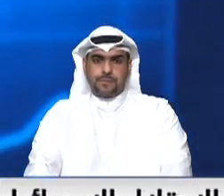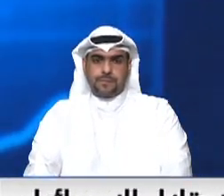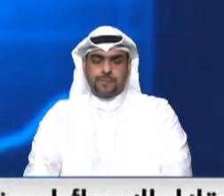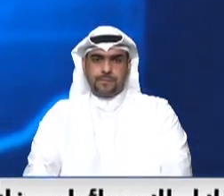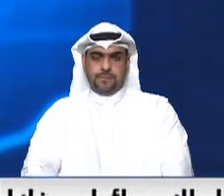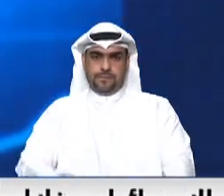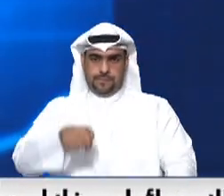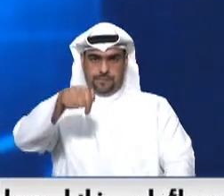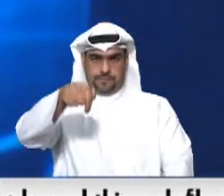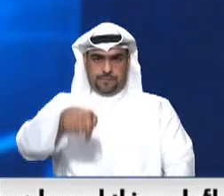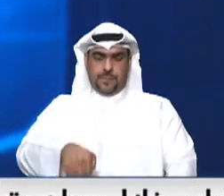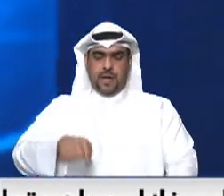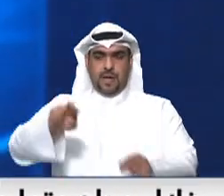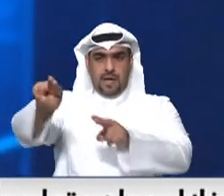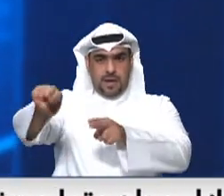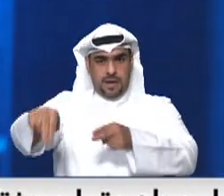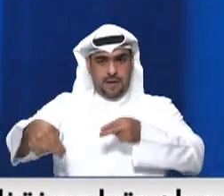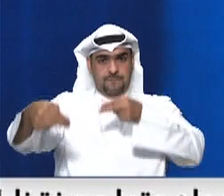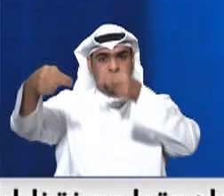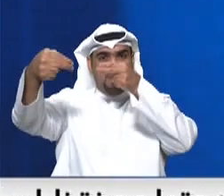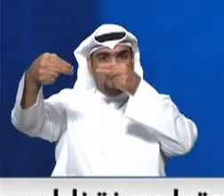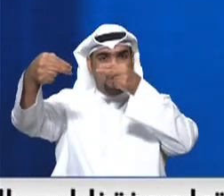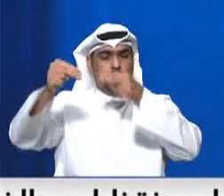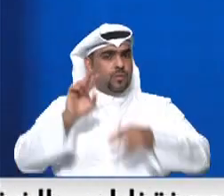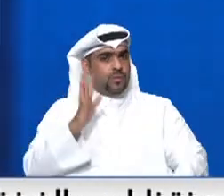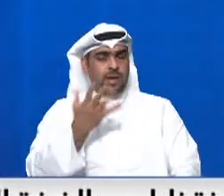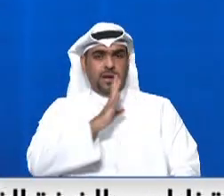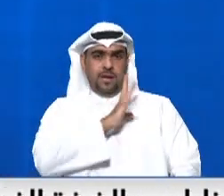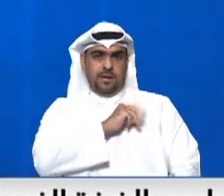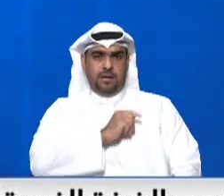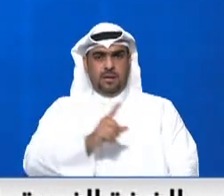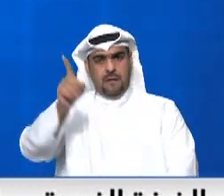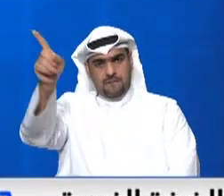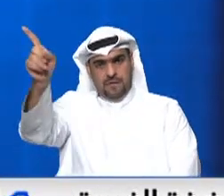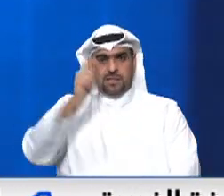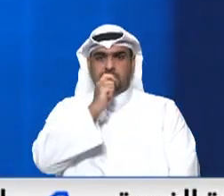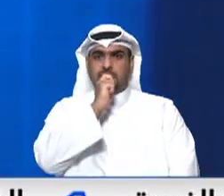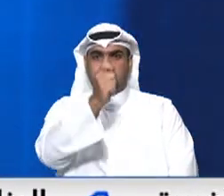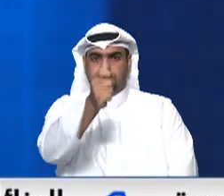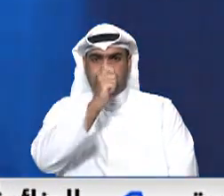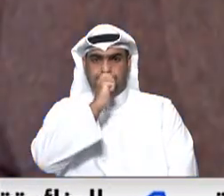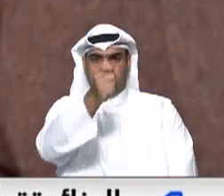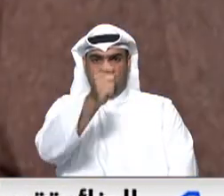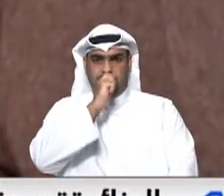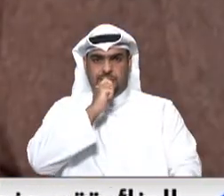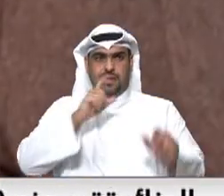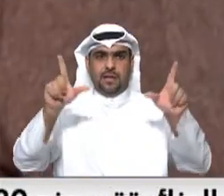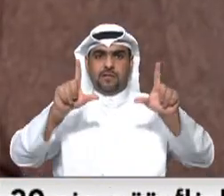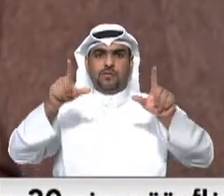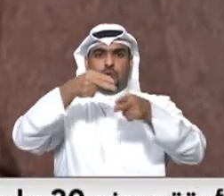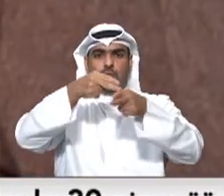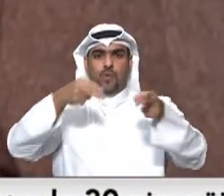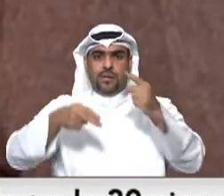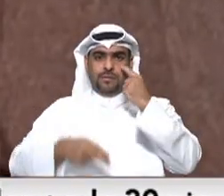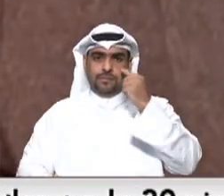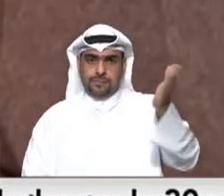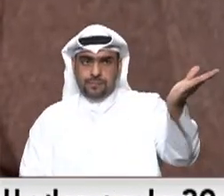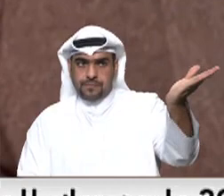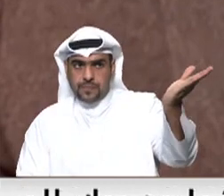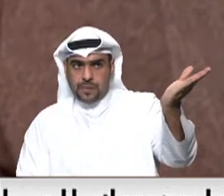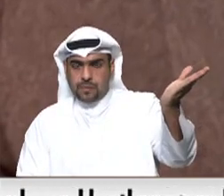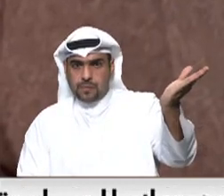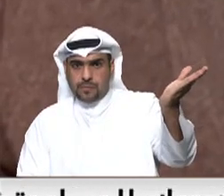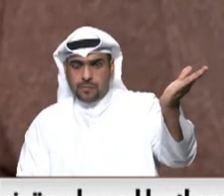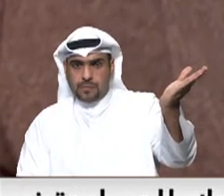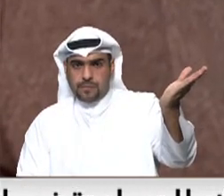ولمزيد من التفاصيل ينضم إلينا من رام الله مراسل تلفزيون دولة الكويت هناك الزميل فالح نصير، وحول آخر التطورات